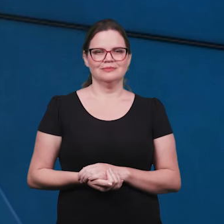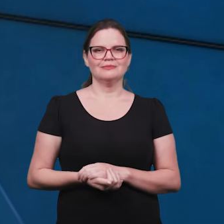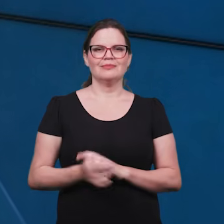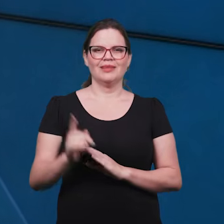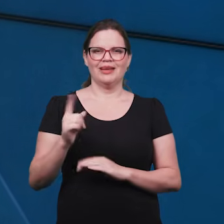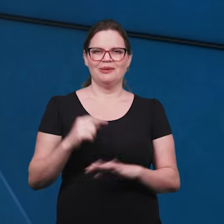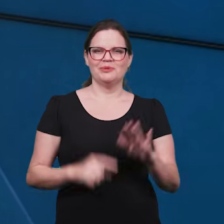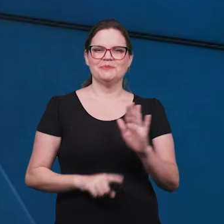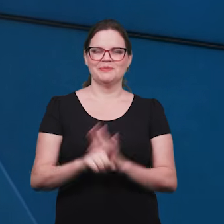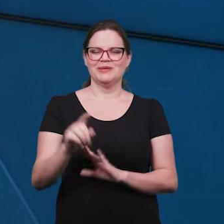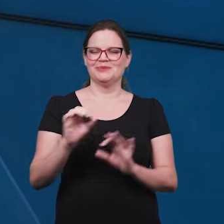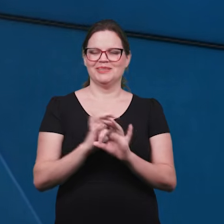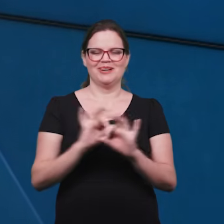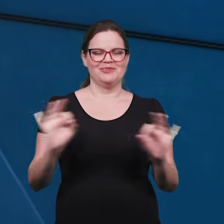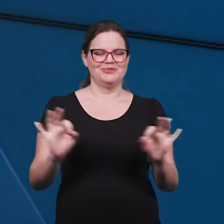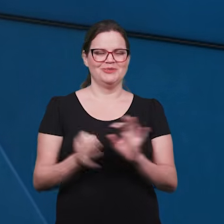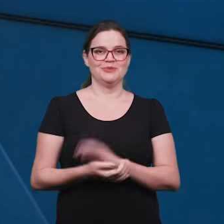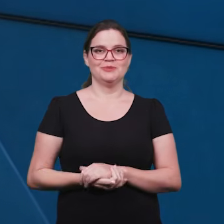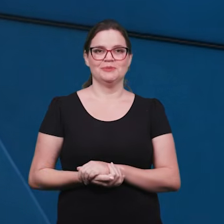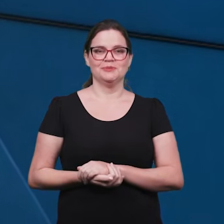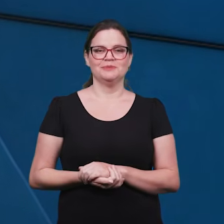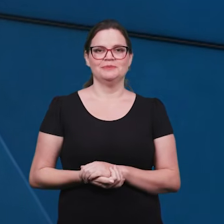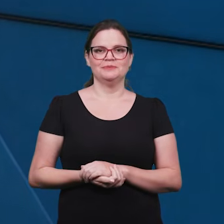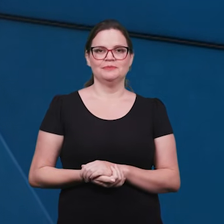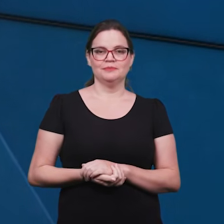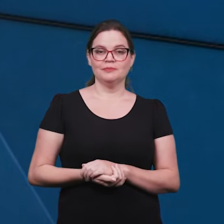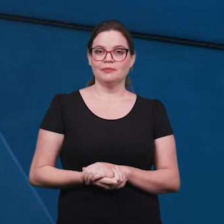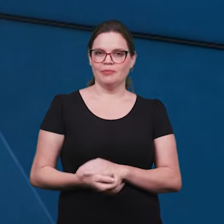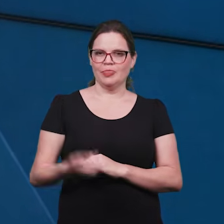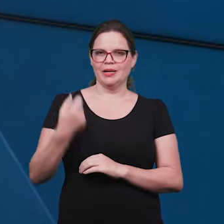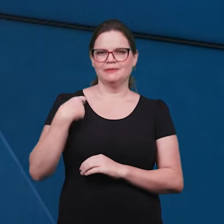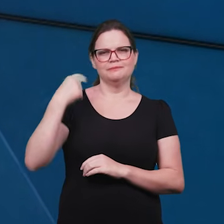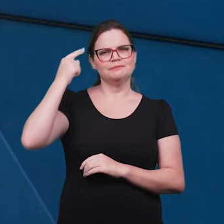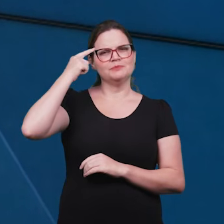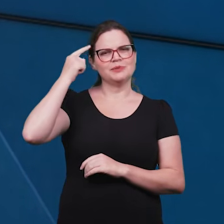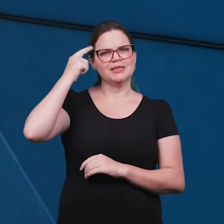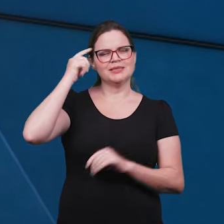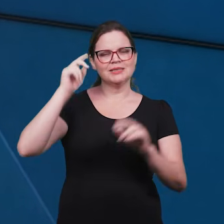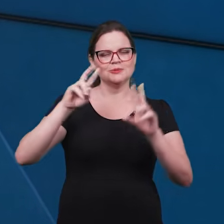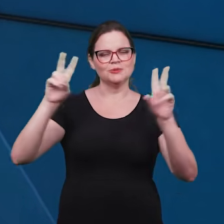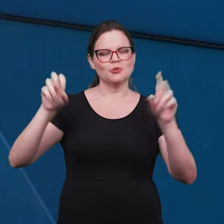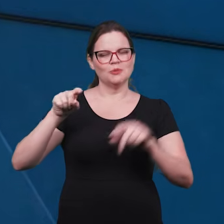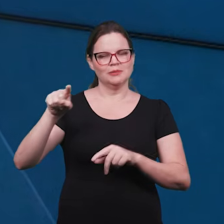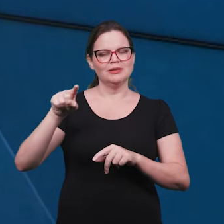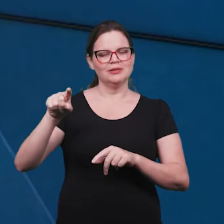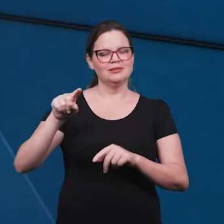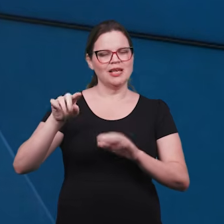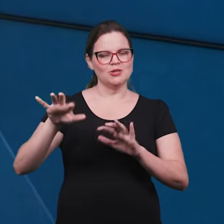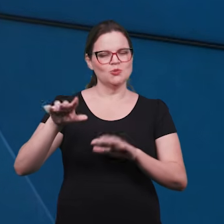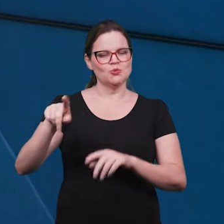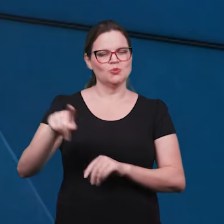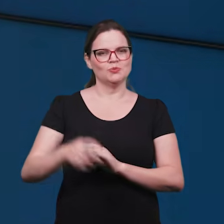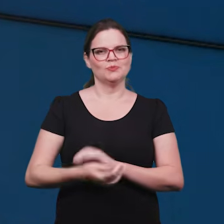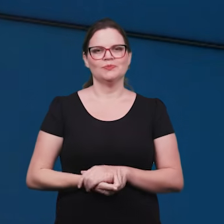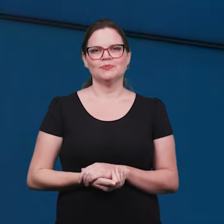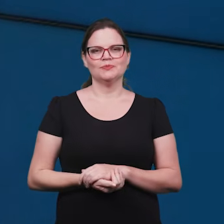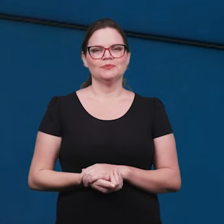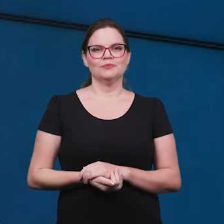Очень хороший вопрос. É uma pergunta muito boa. Я очень много об этом думал. E eu fiquei pensando muito sobre